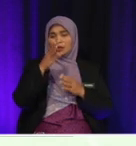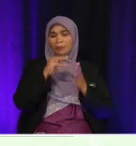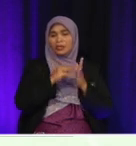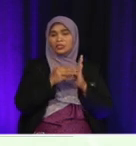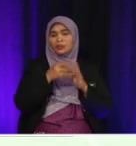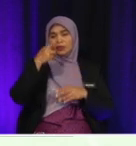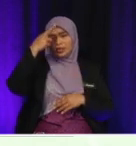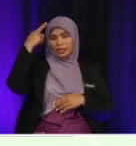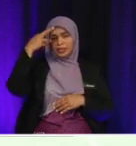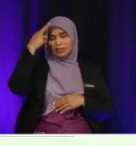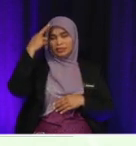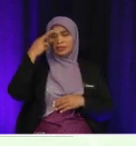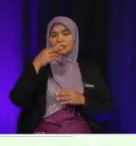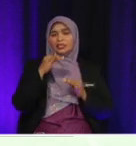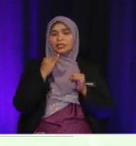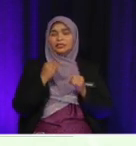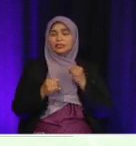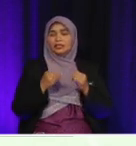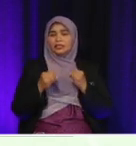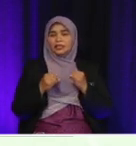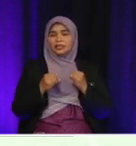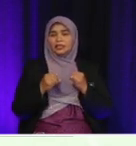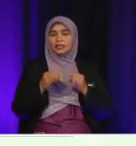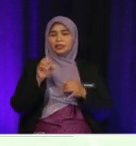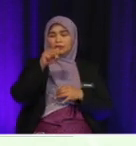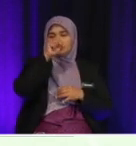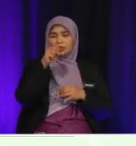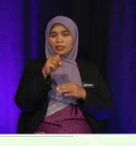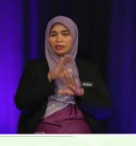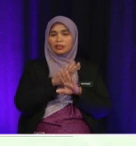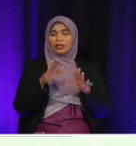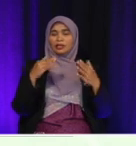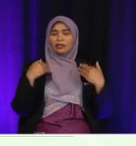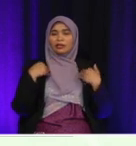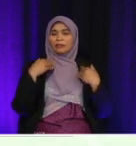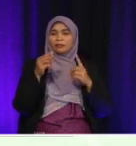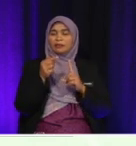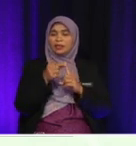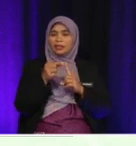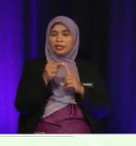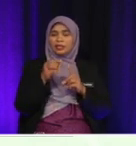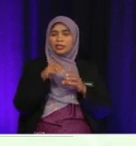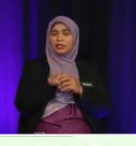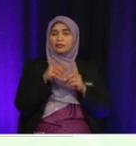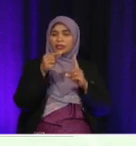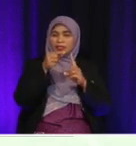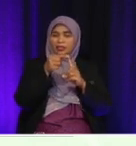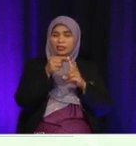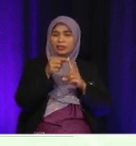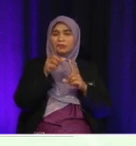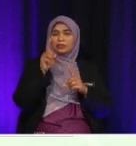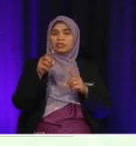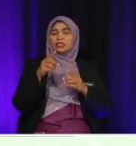istilah ya jika jawab soalan tidak mempunyai perkataan dari segi istilah Anda Jawablah